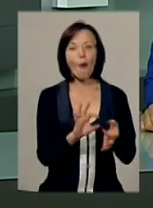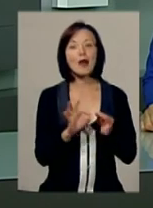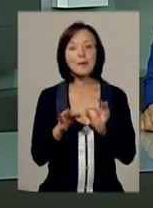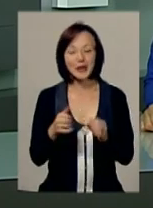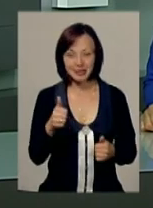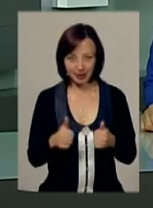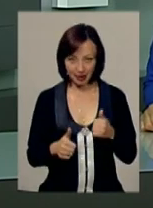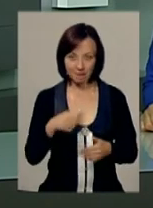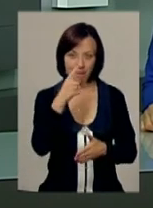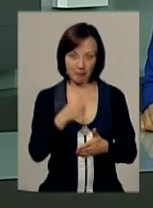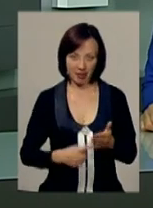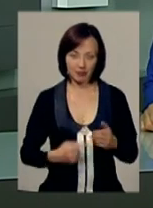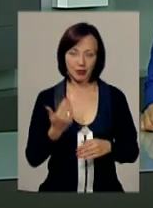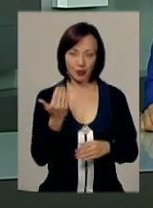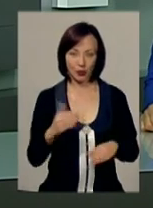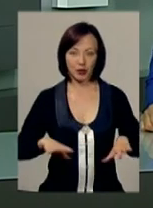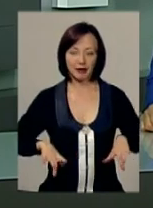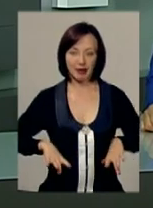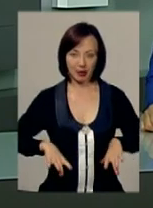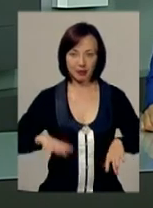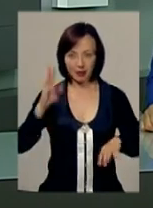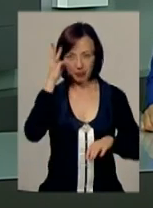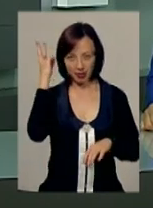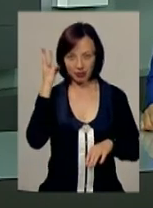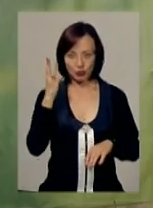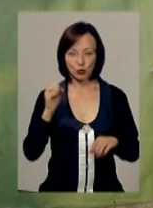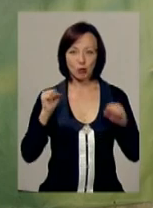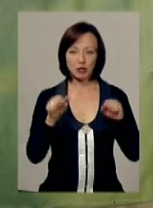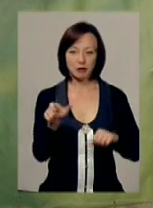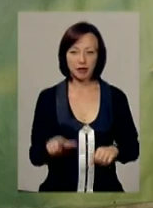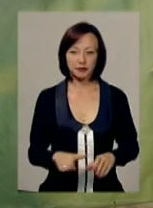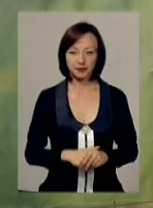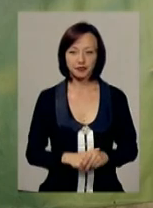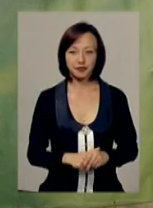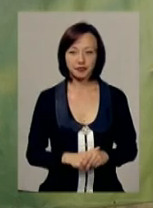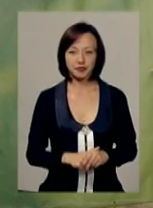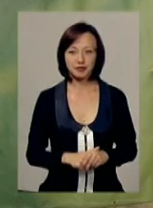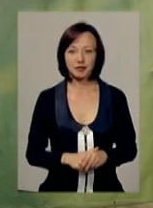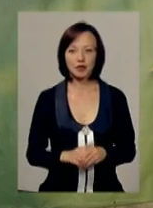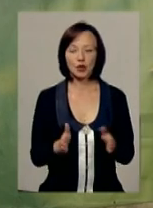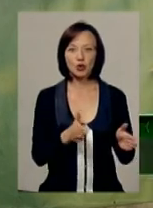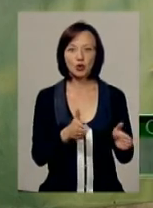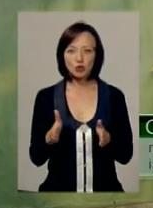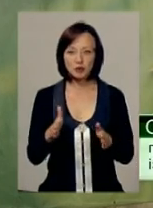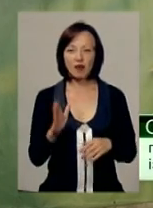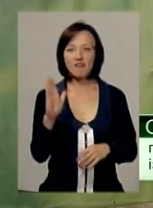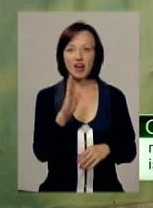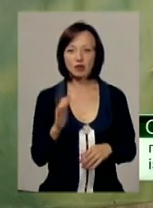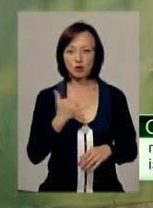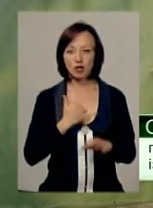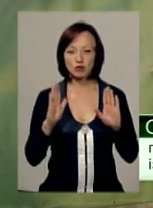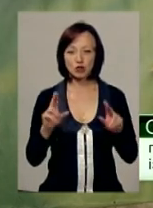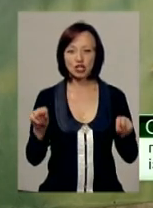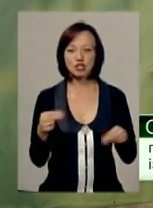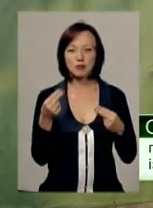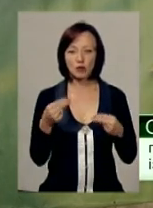Олімпійські ігри, переконана перший тренер хмельницького дзюдоїста. Готуємося у вересні, у нас буде чемпіонат України